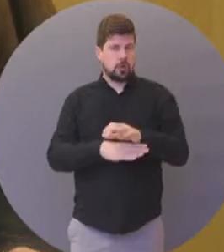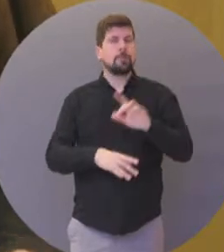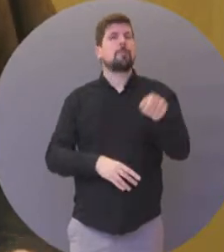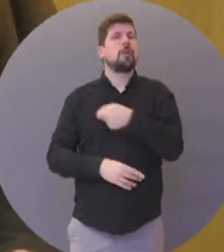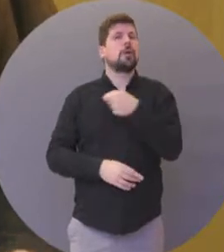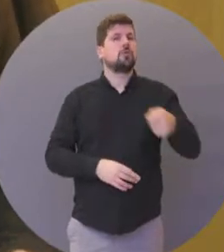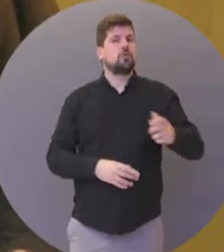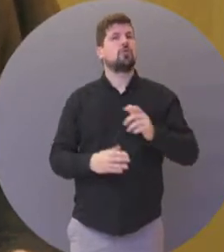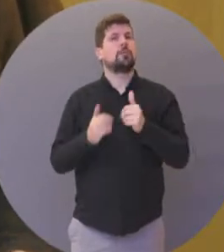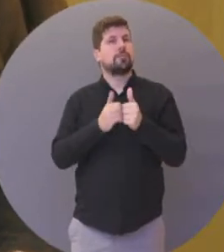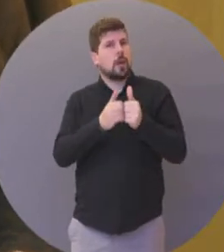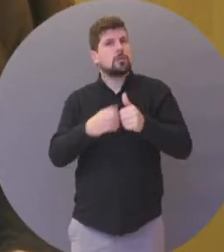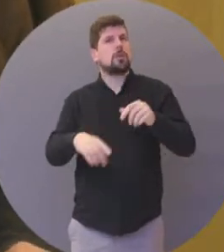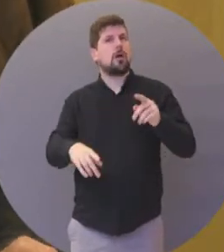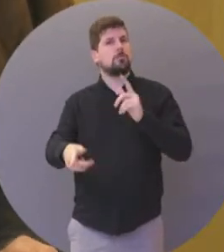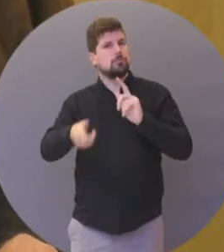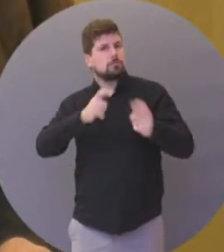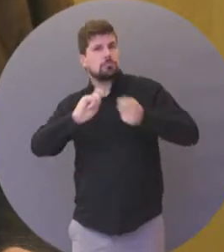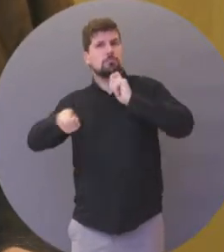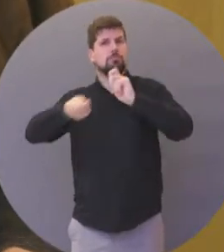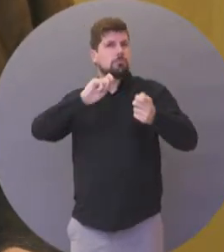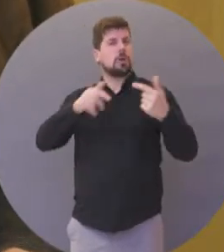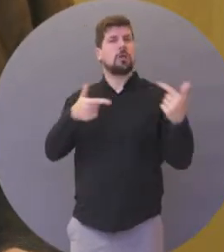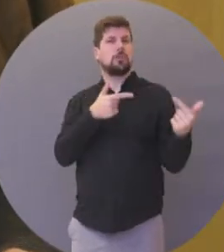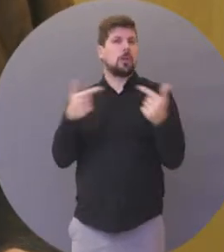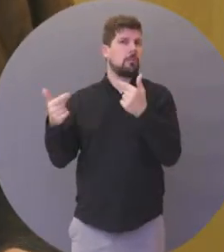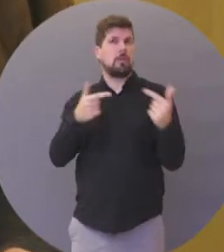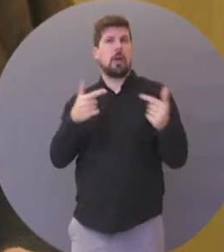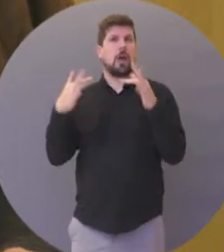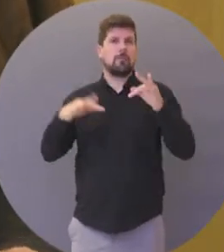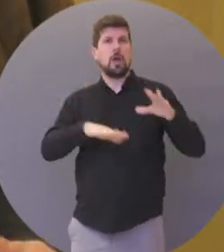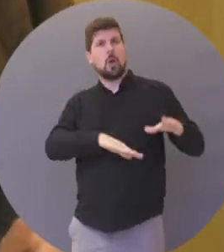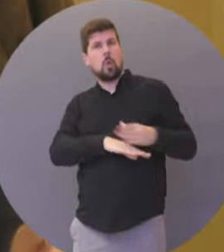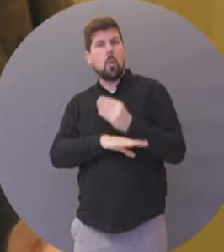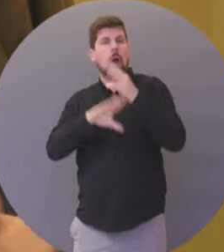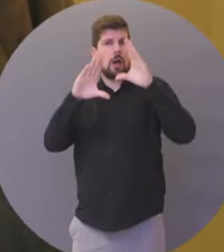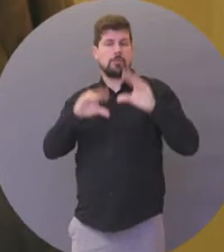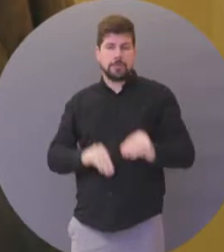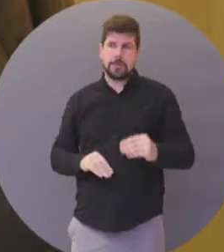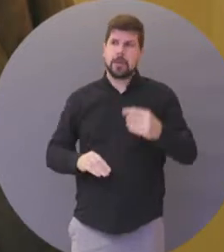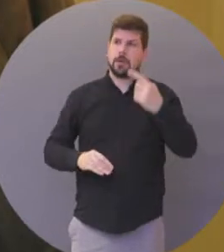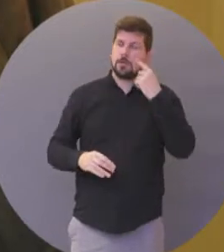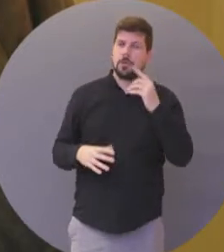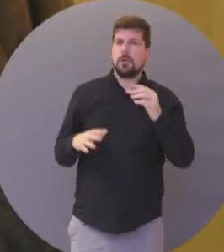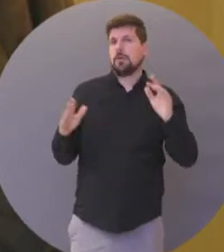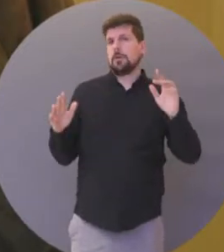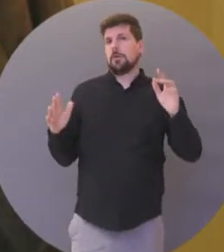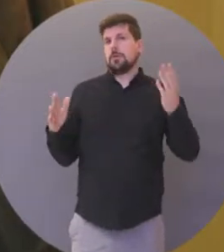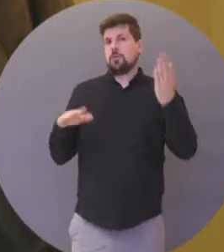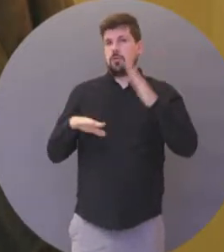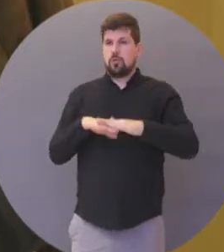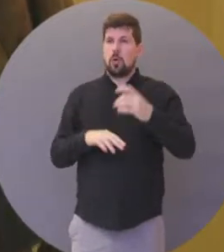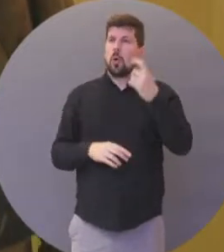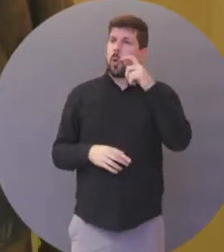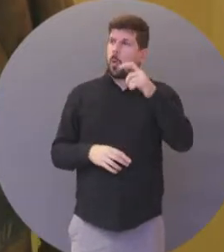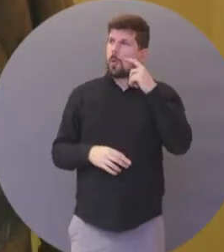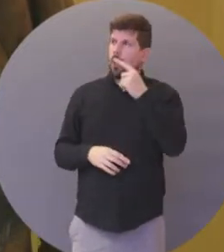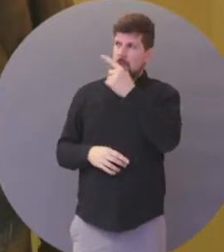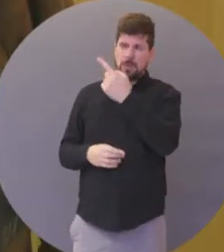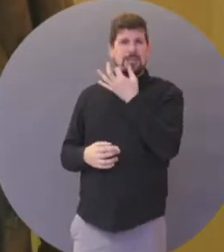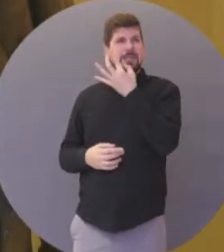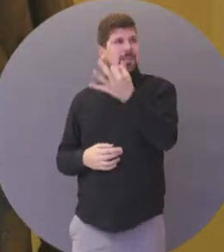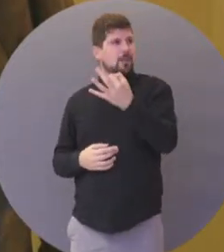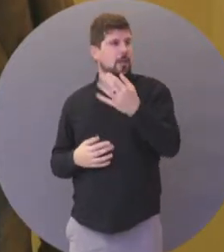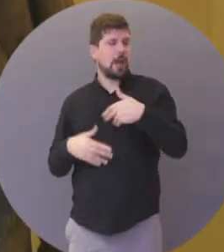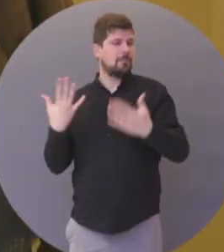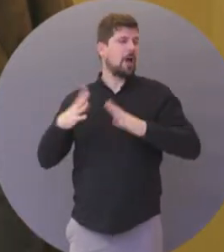réfléchir la ligne de conduite de roue habitat sur la question de ces augmentations mais on voit bien comment ces contradictions finalement finissent par